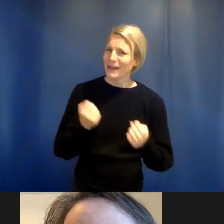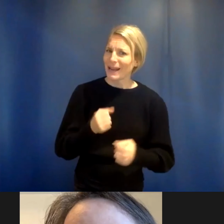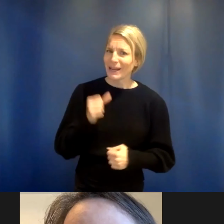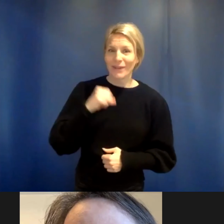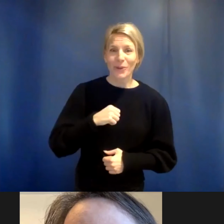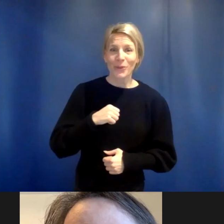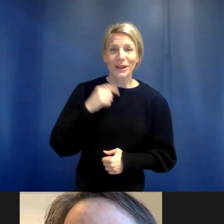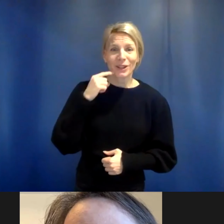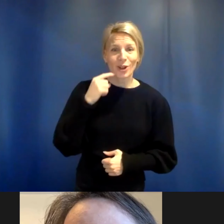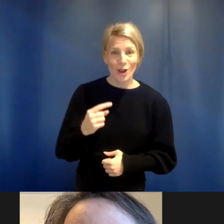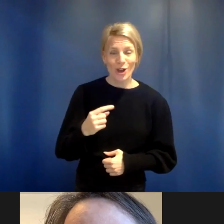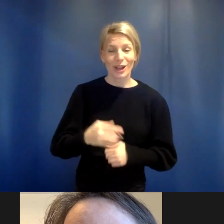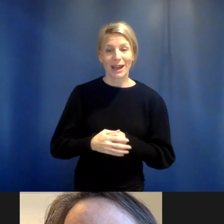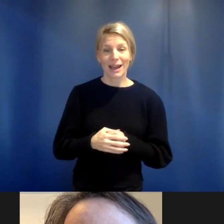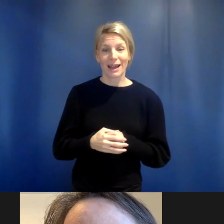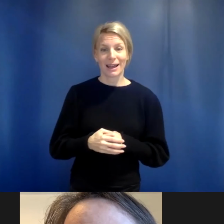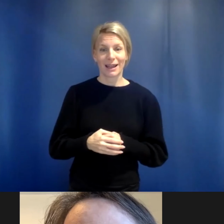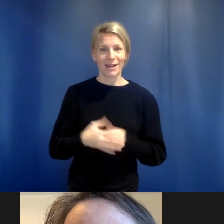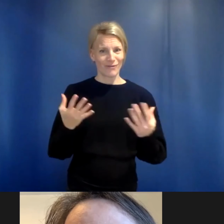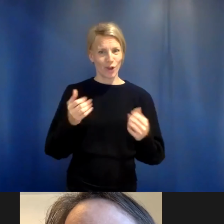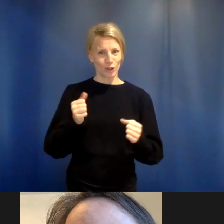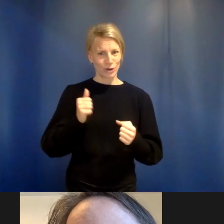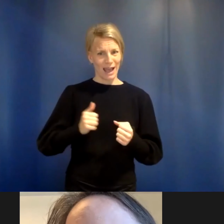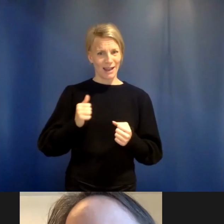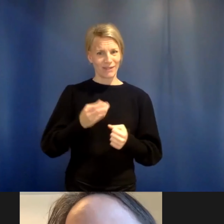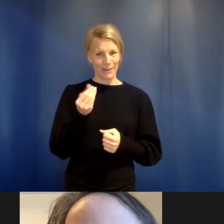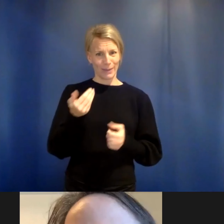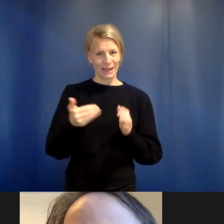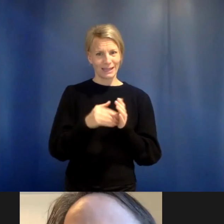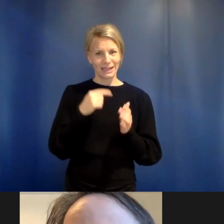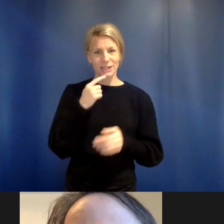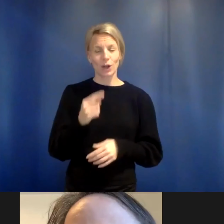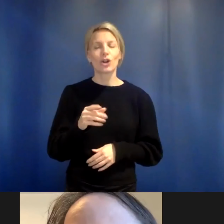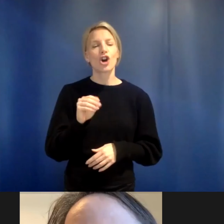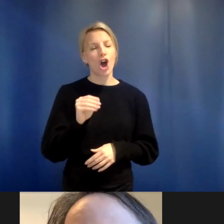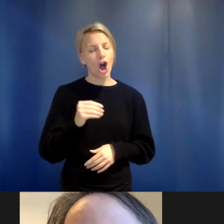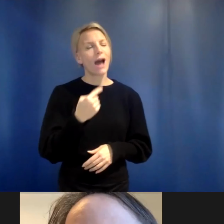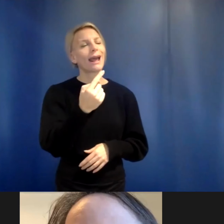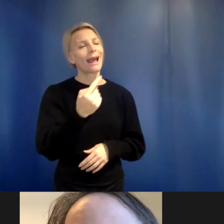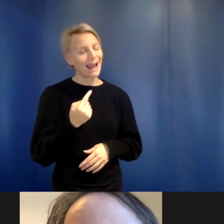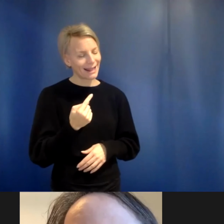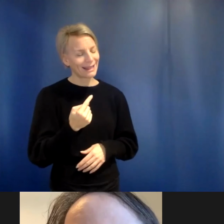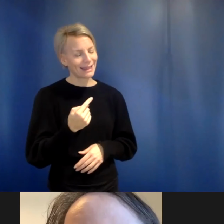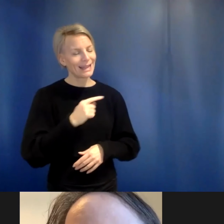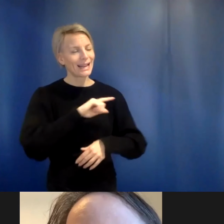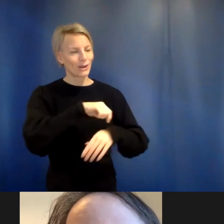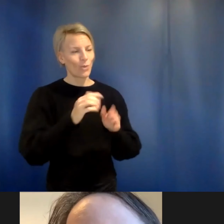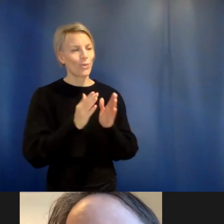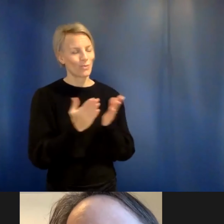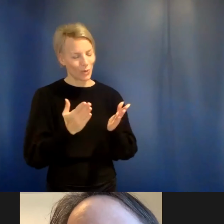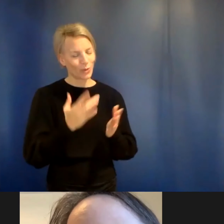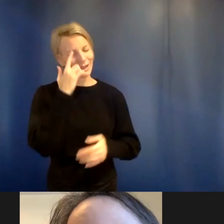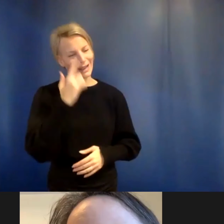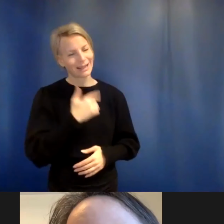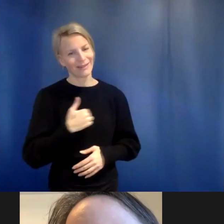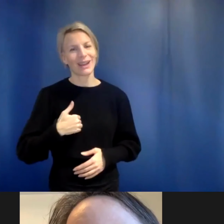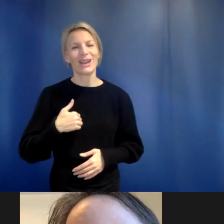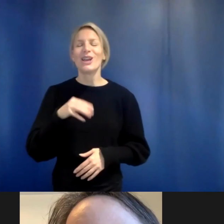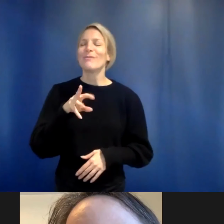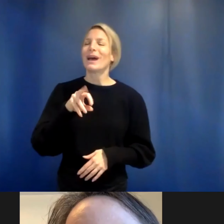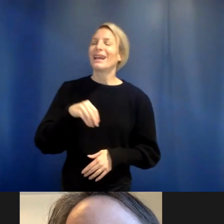Svarade ni på vad ni skulle göra med pengarna? Ja, en kokbok till var ju tanken. Ja, precis så var det.